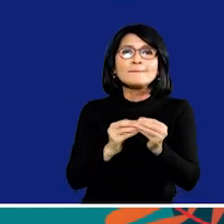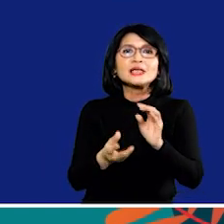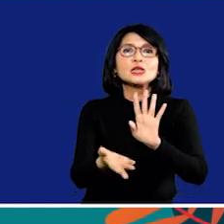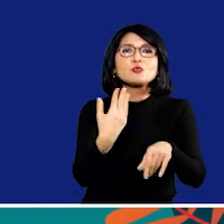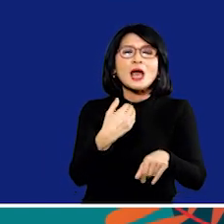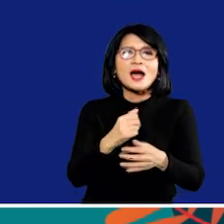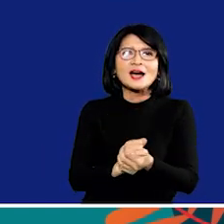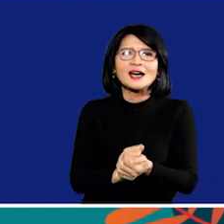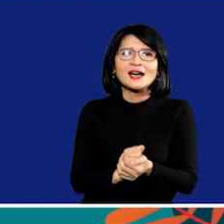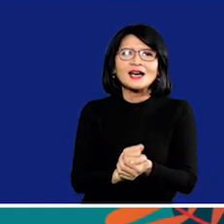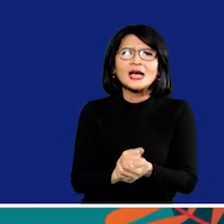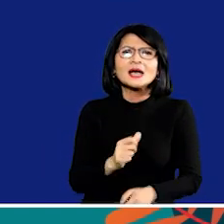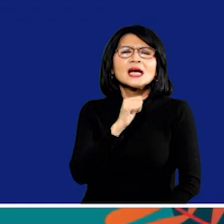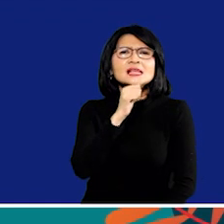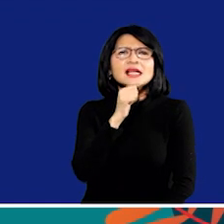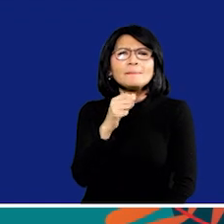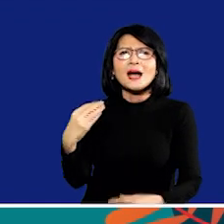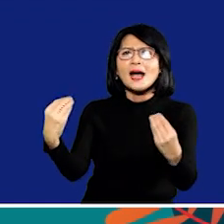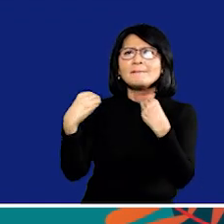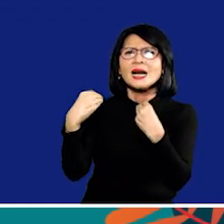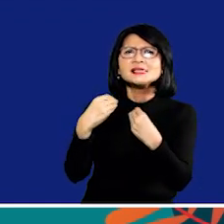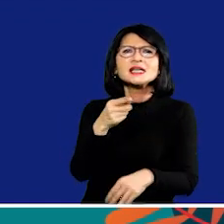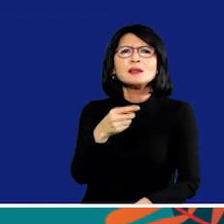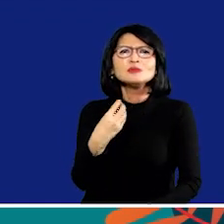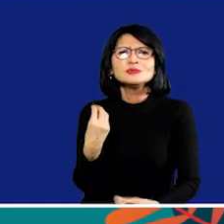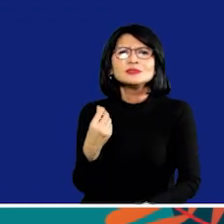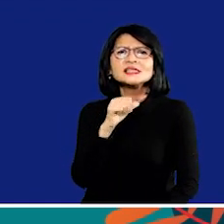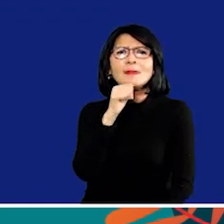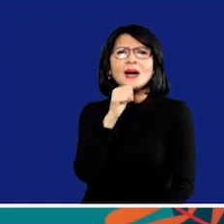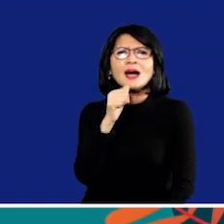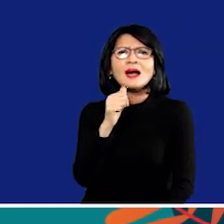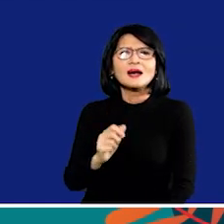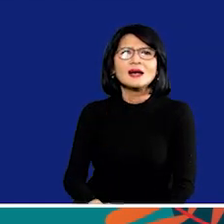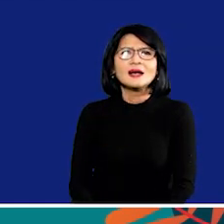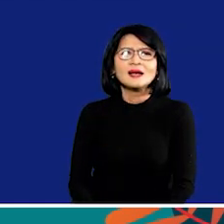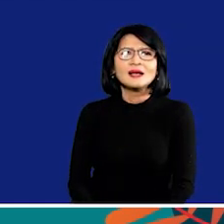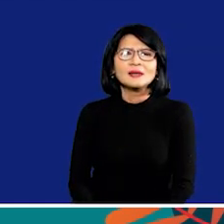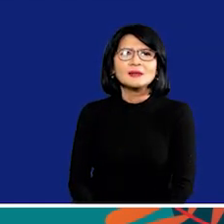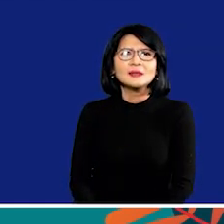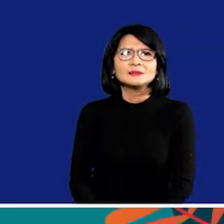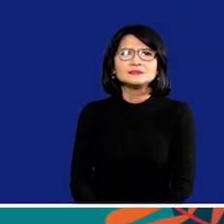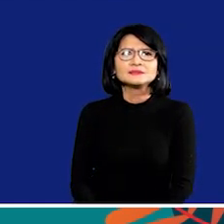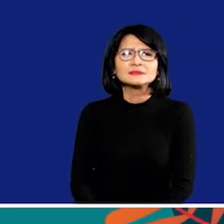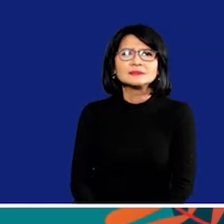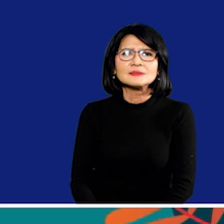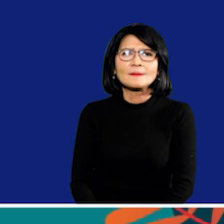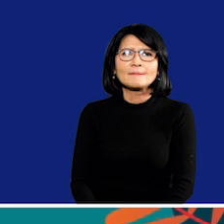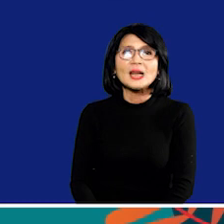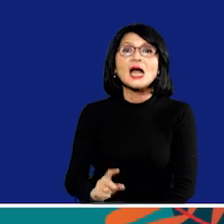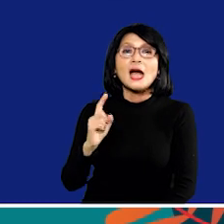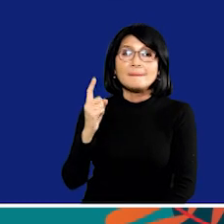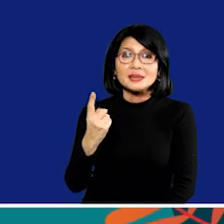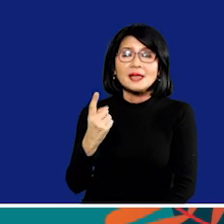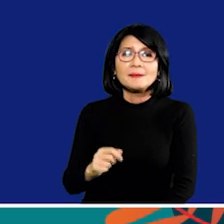nggak, siapa yang mengajarkan Pestaria kegiatan kreatif ini? Udah dari kapan itu diajarkan